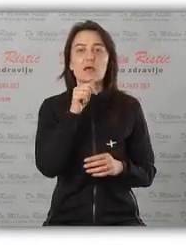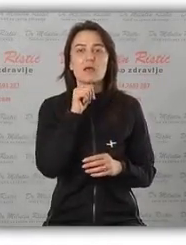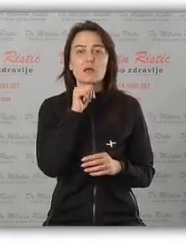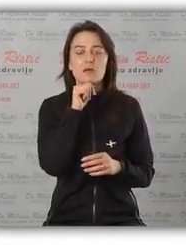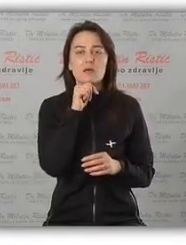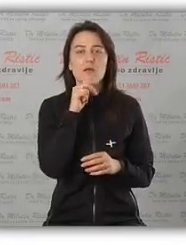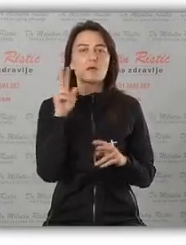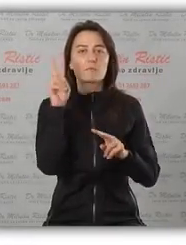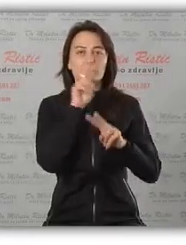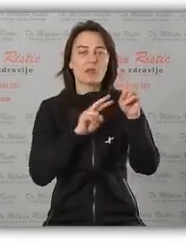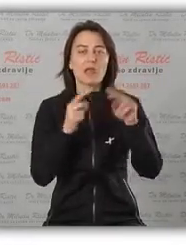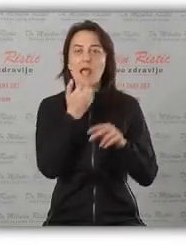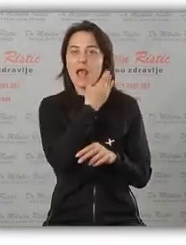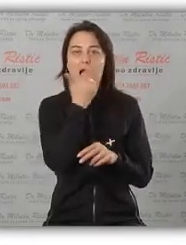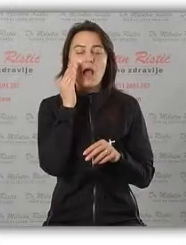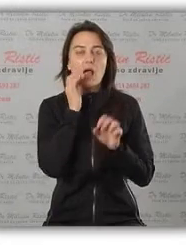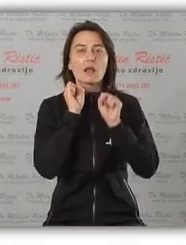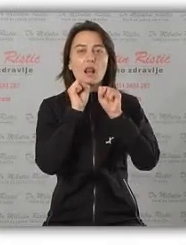procese